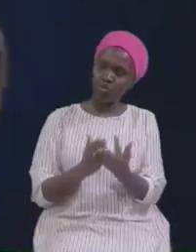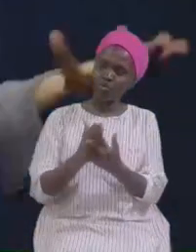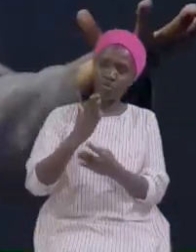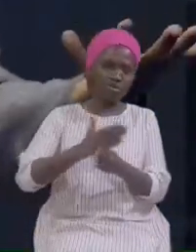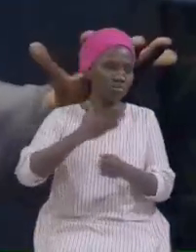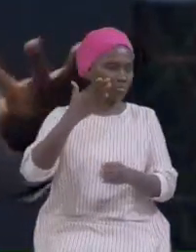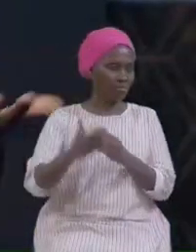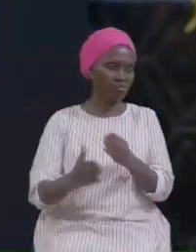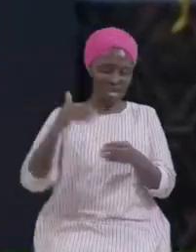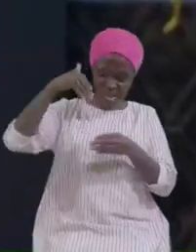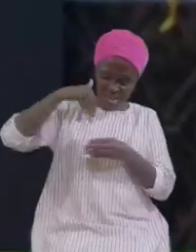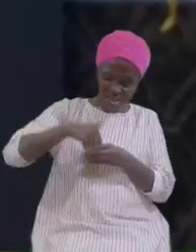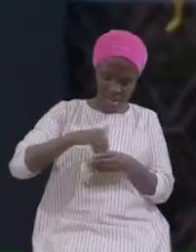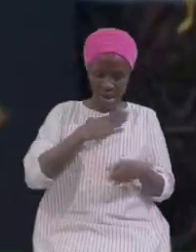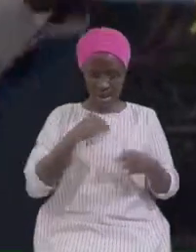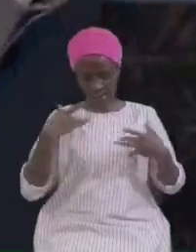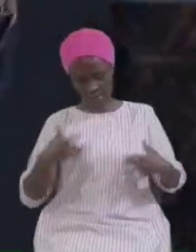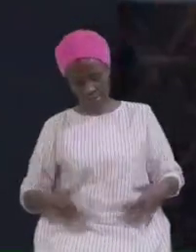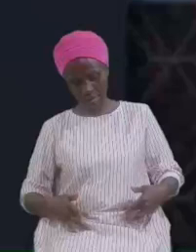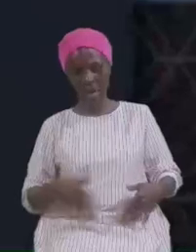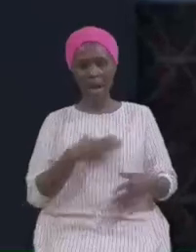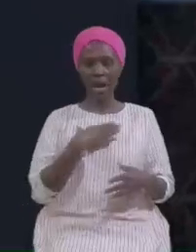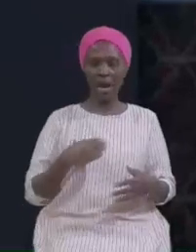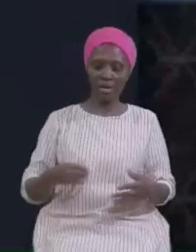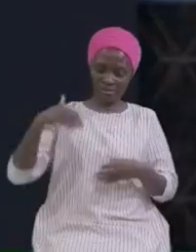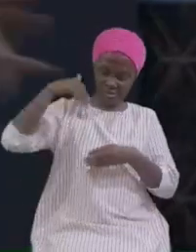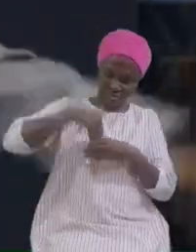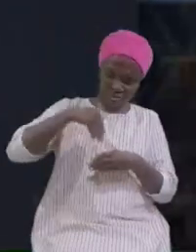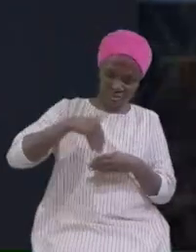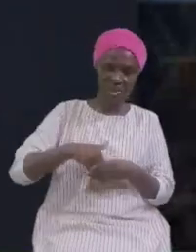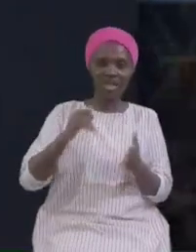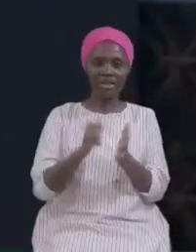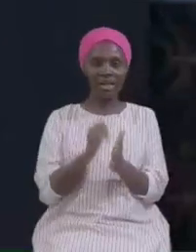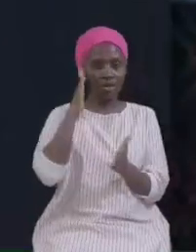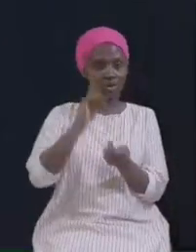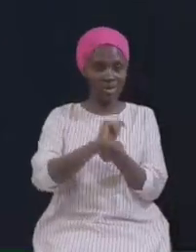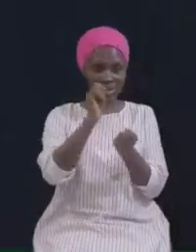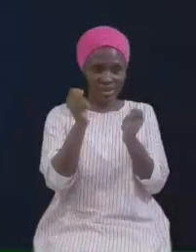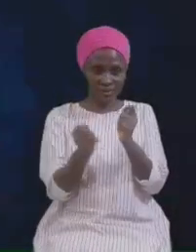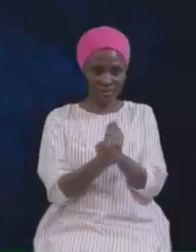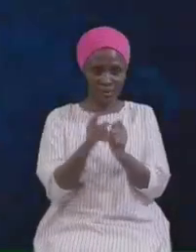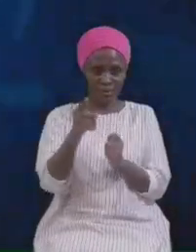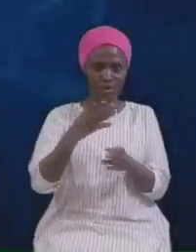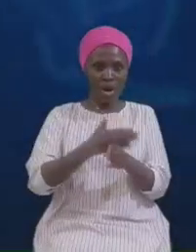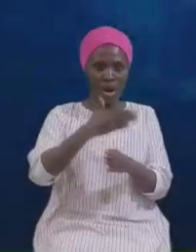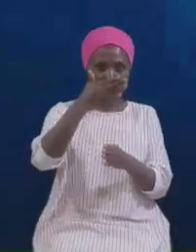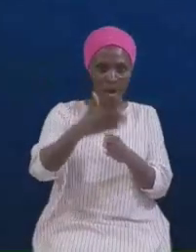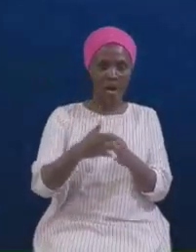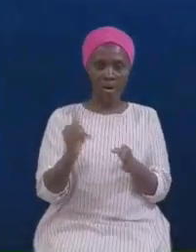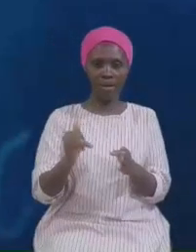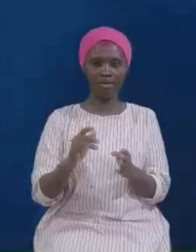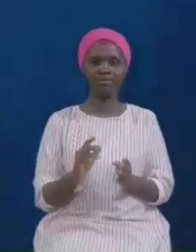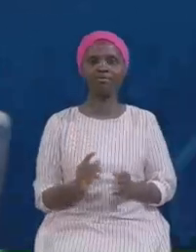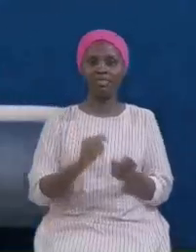et entièrement, au-dedans, à l'extérieur, extérieurement, intérieurement, qui va te transformer complètement. La